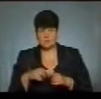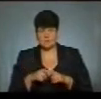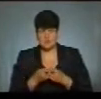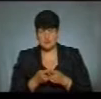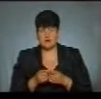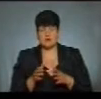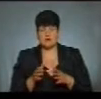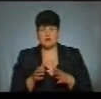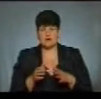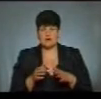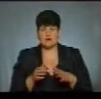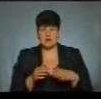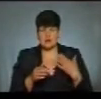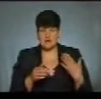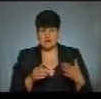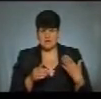лівої гомілки,